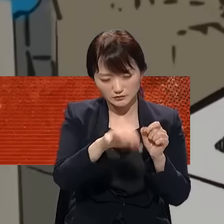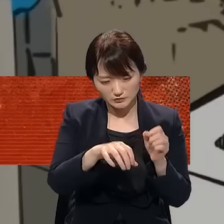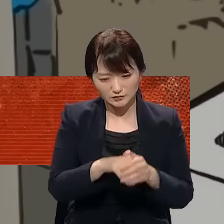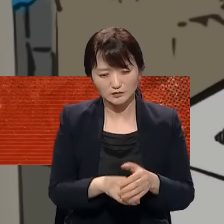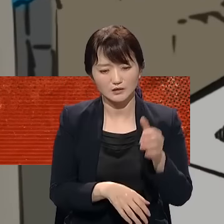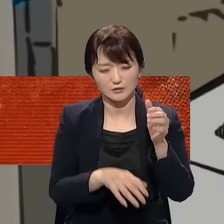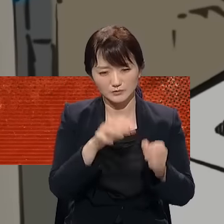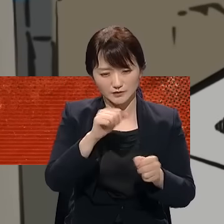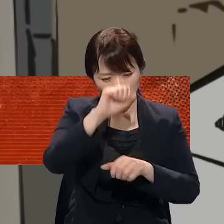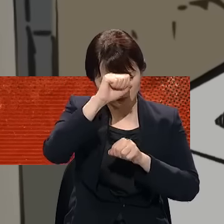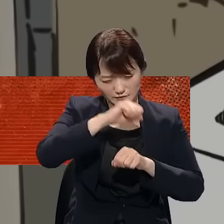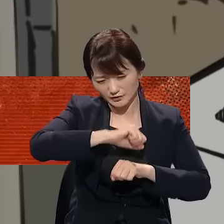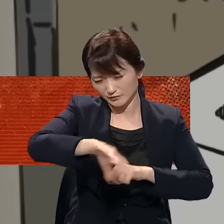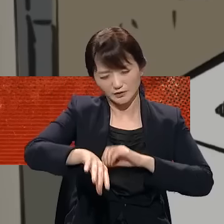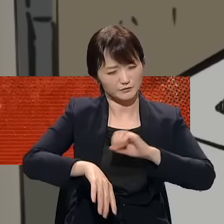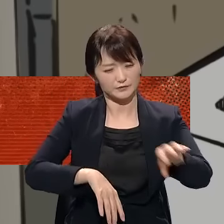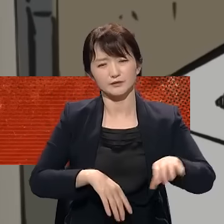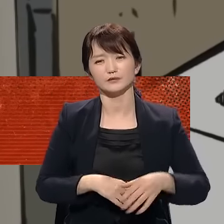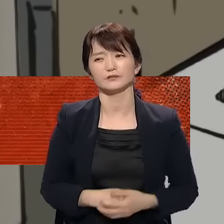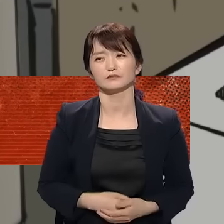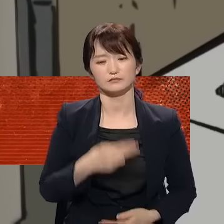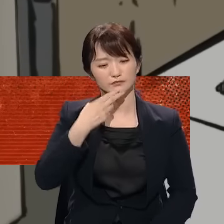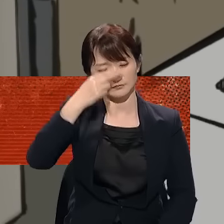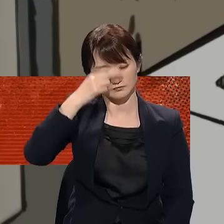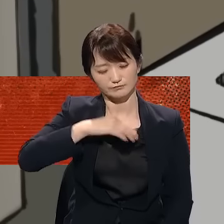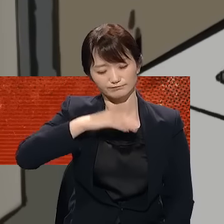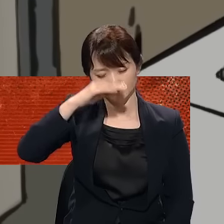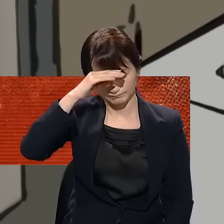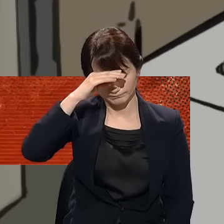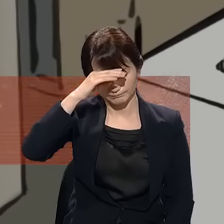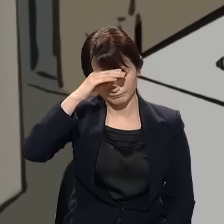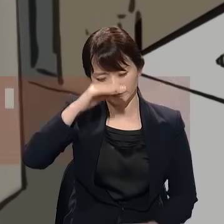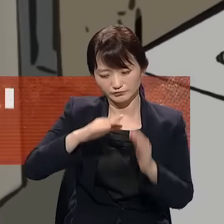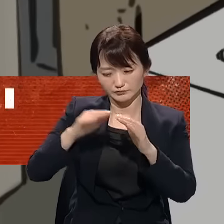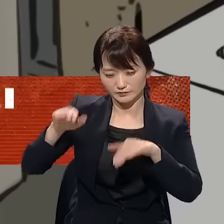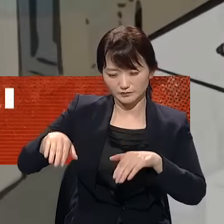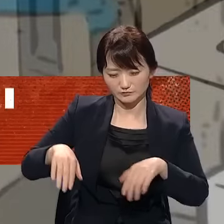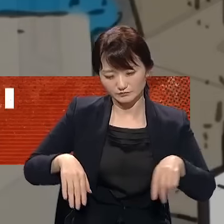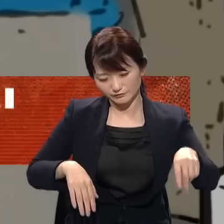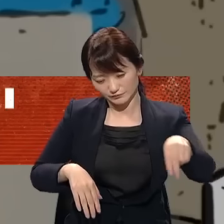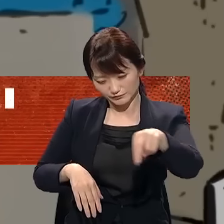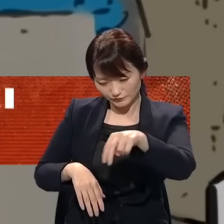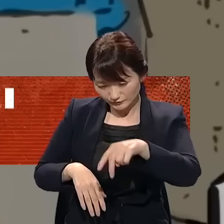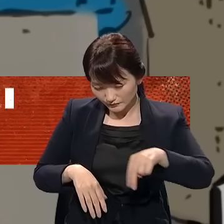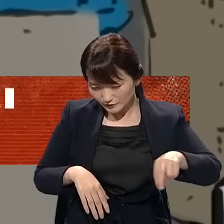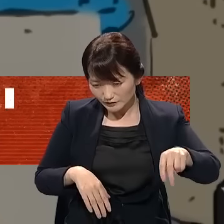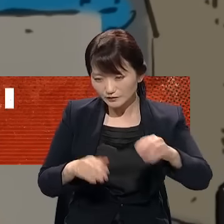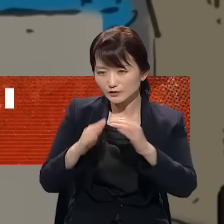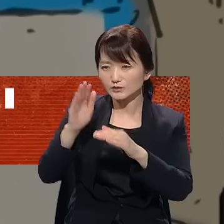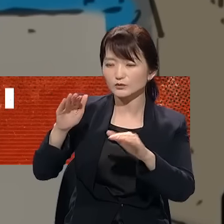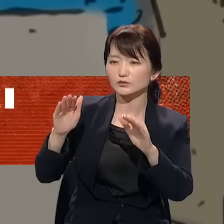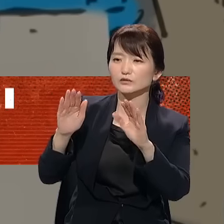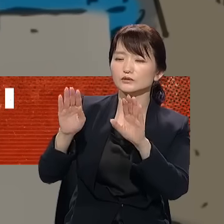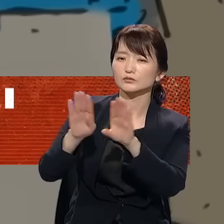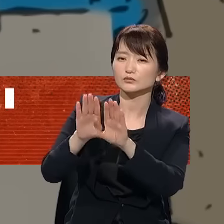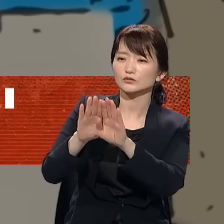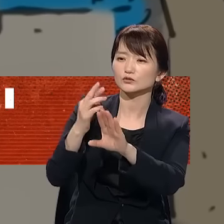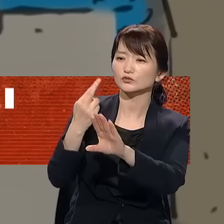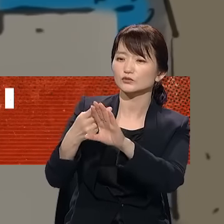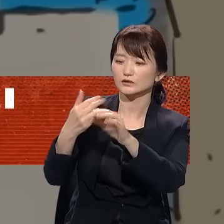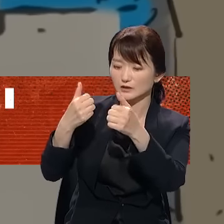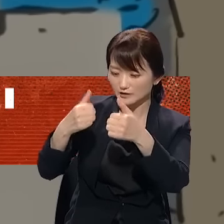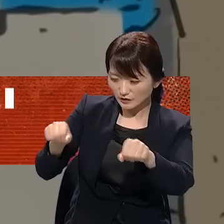신발까지 다 벗어 뒀습니다 그 만취 상태였던 거고요 동네를 돌아다니면서 이웃집 유리창 깨고 무단 침입을 시도합니다